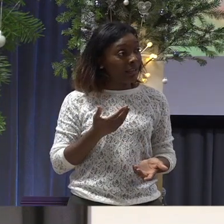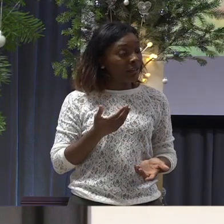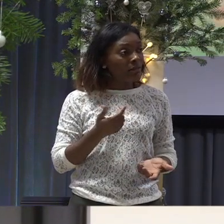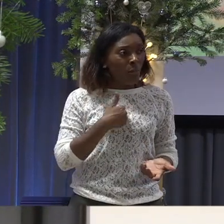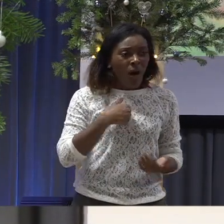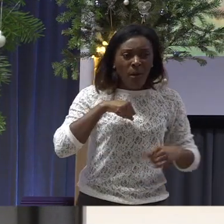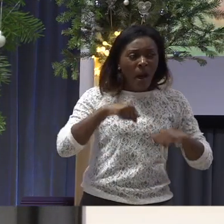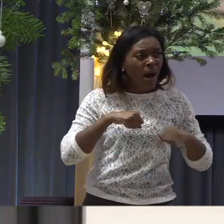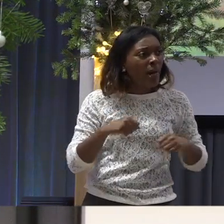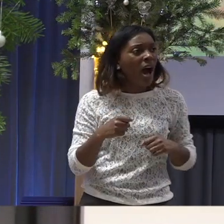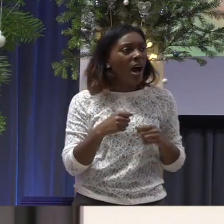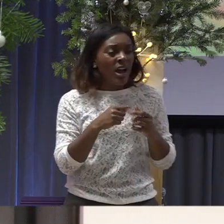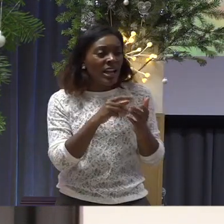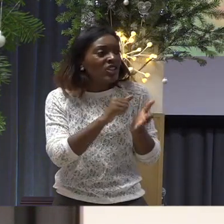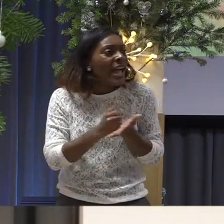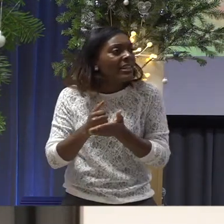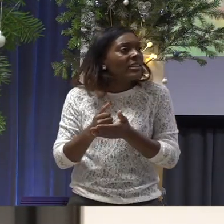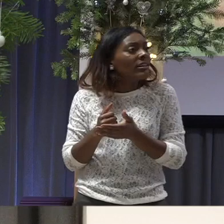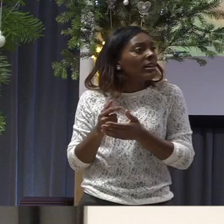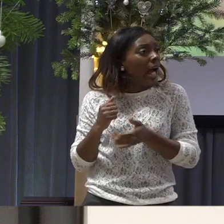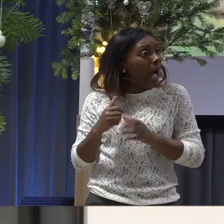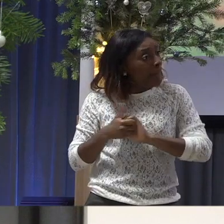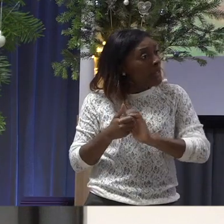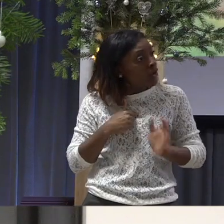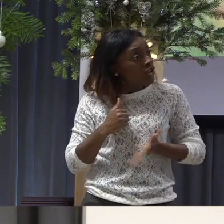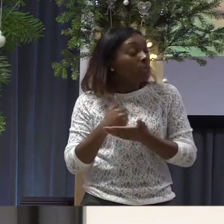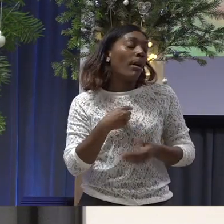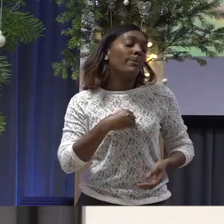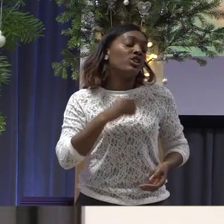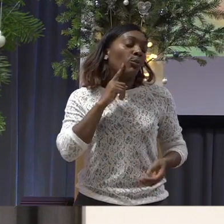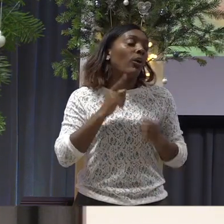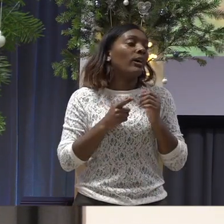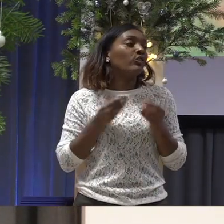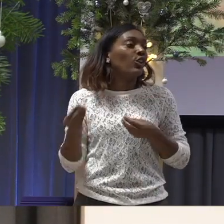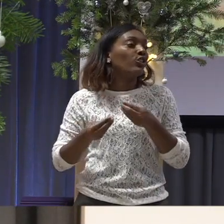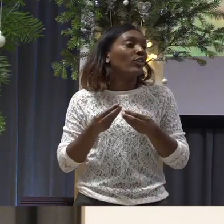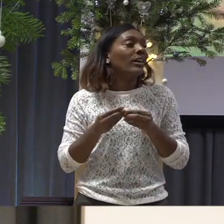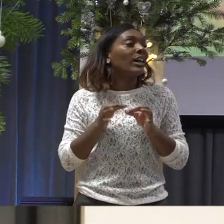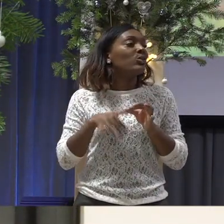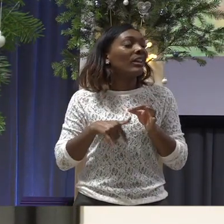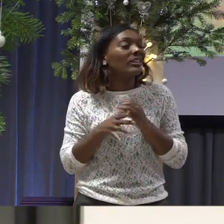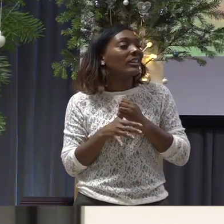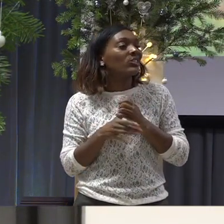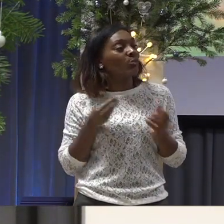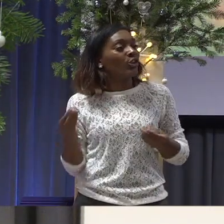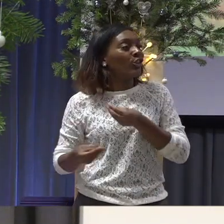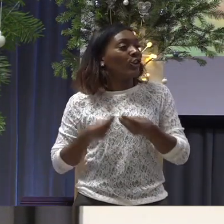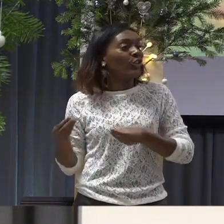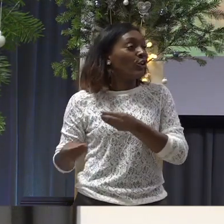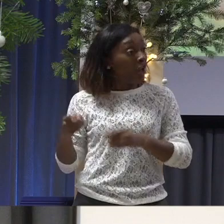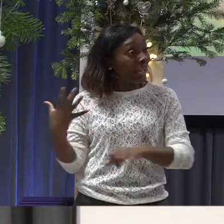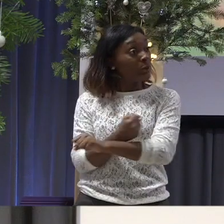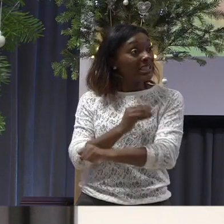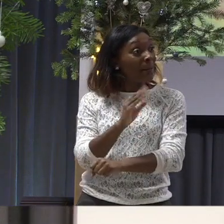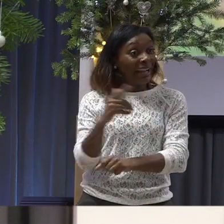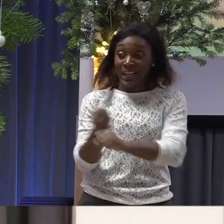je faisais des copies dans la salle de classe, j'étais en plus chrétien, hein, bon, j'ai péché, bon, pardonnez-moi, Dieu m'a déjà pardonné. Et ils ont eu leur